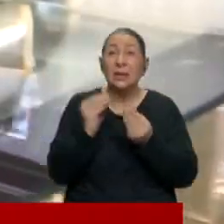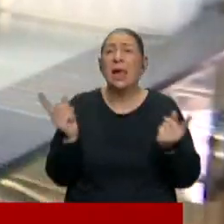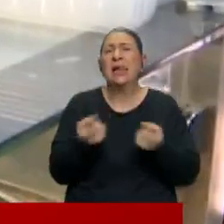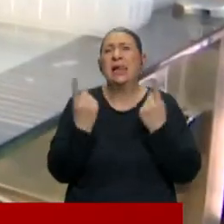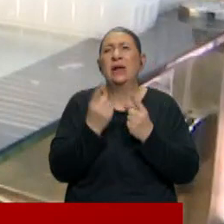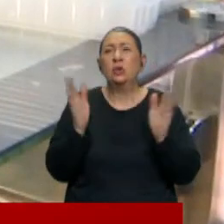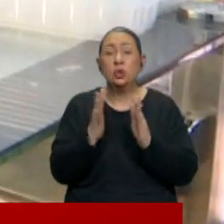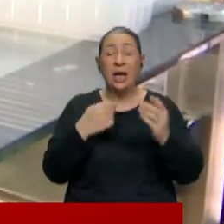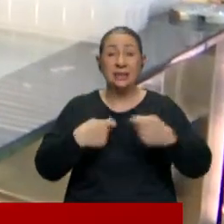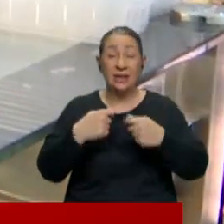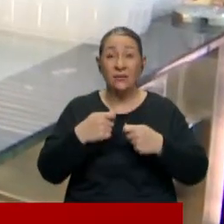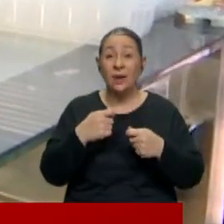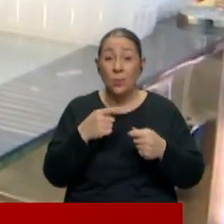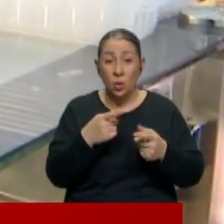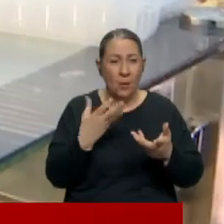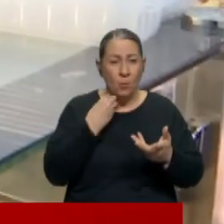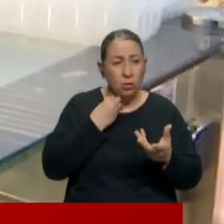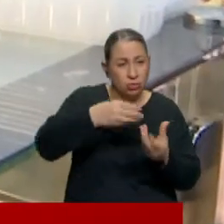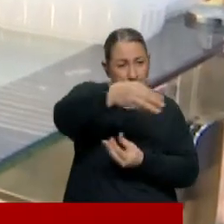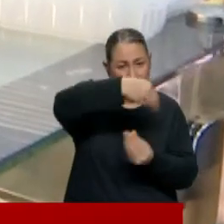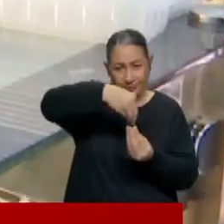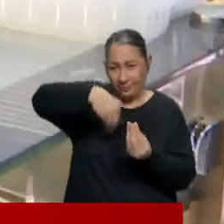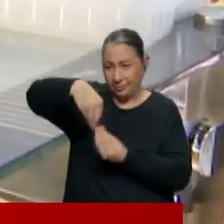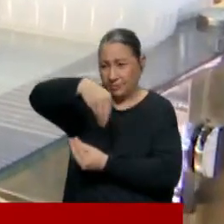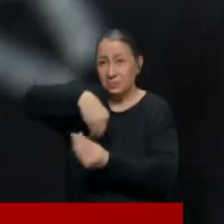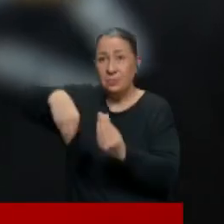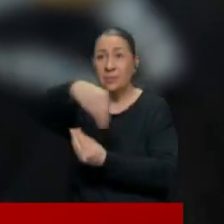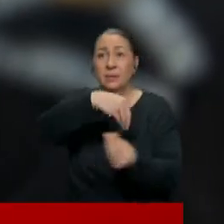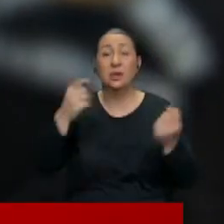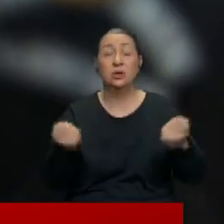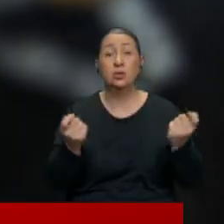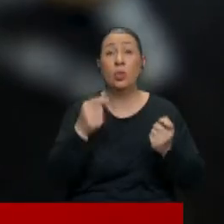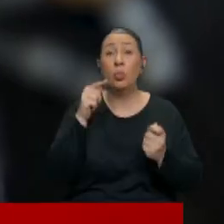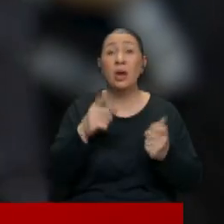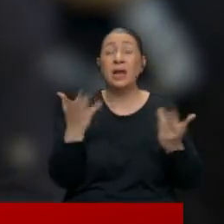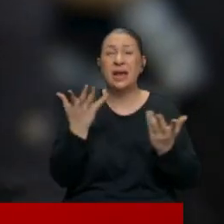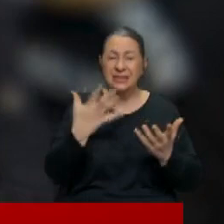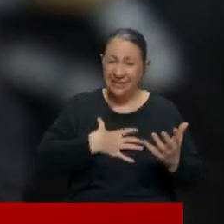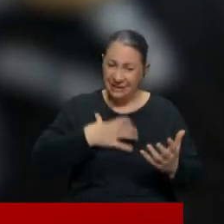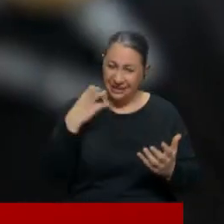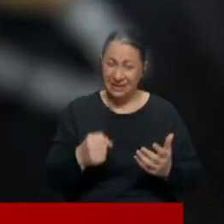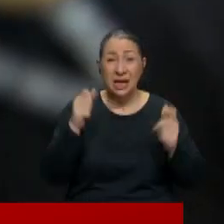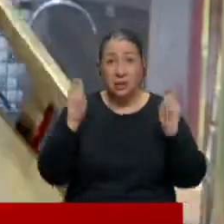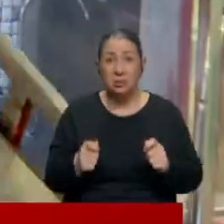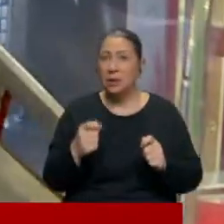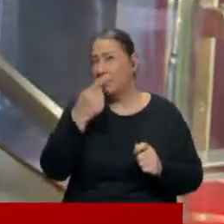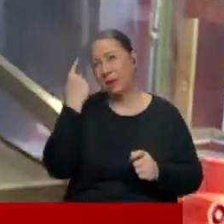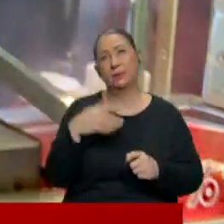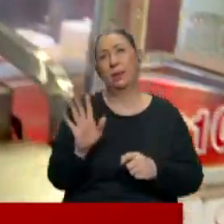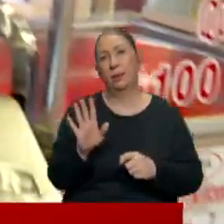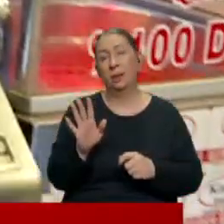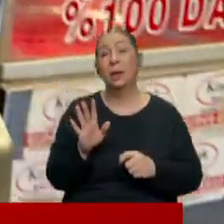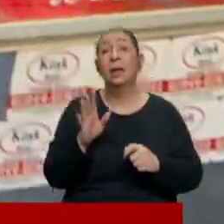yapamıyor küçük esnaf. Açığı borçla, krediyle kapatmaya çalışıyor. Ama buna daha ne kadar dayanabilecekleri de belli